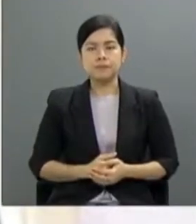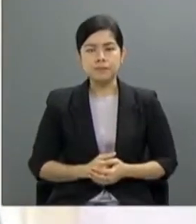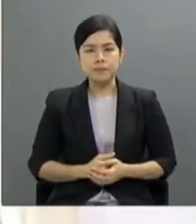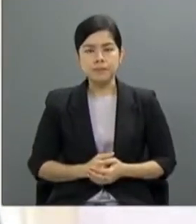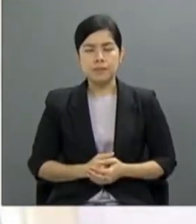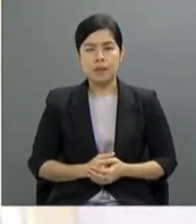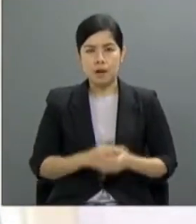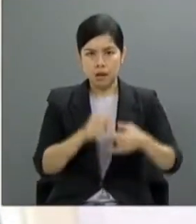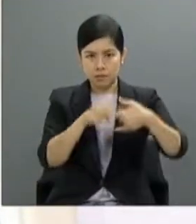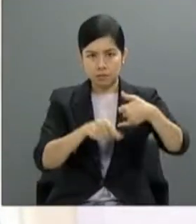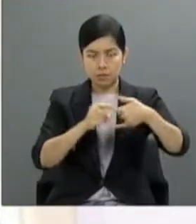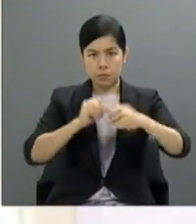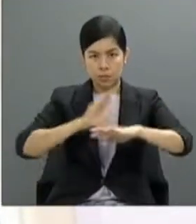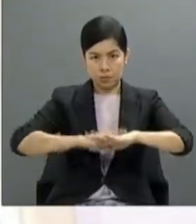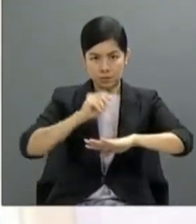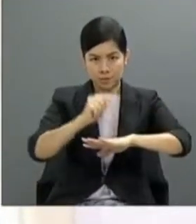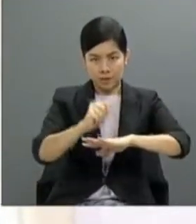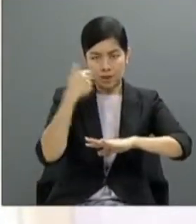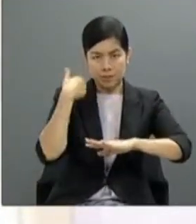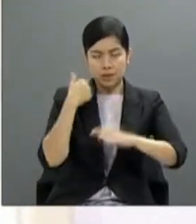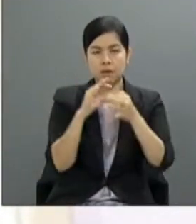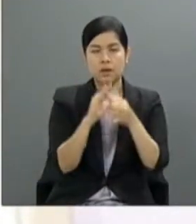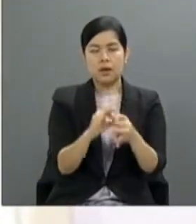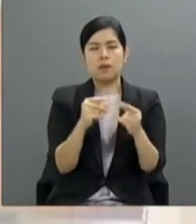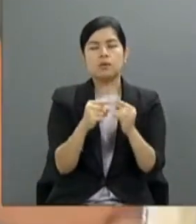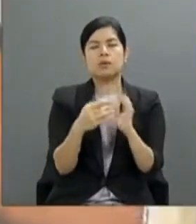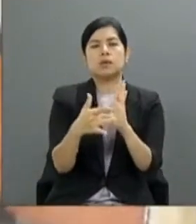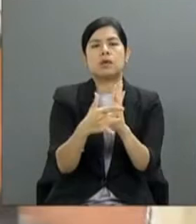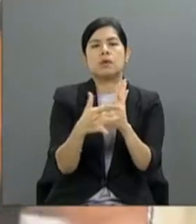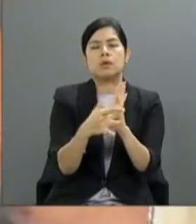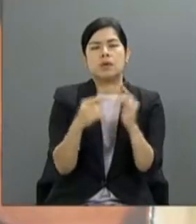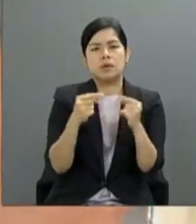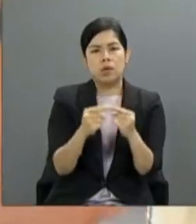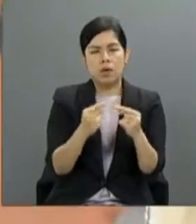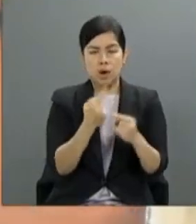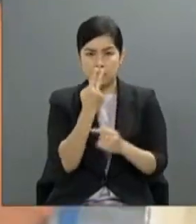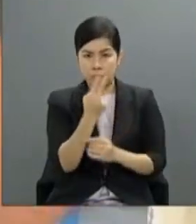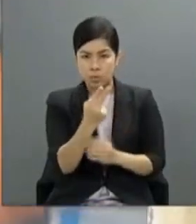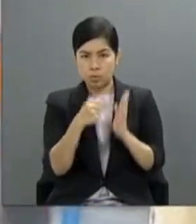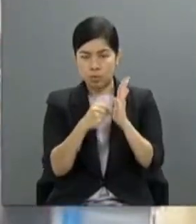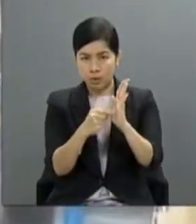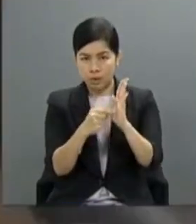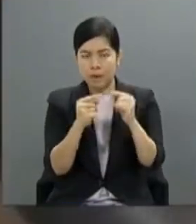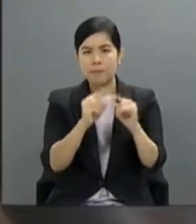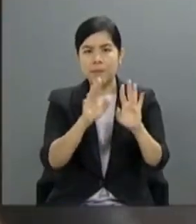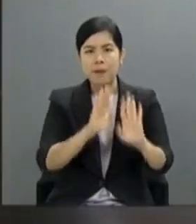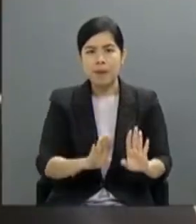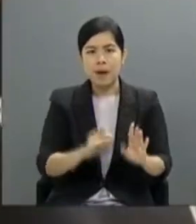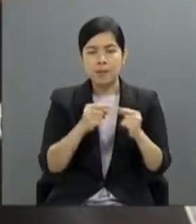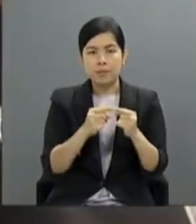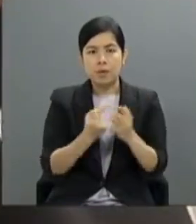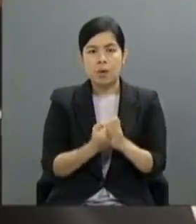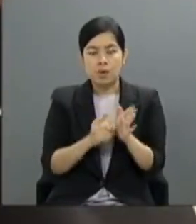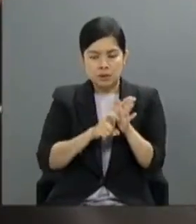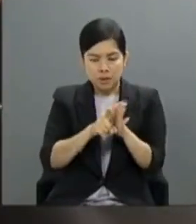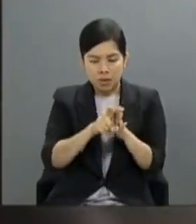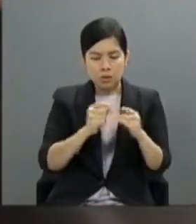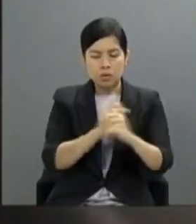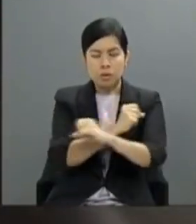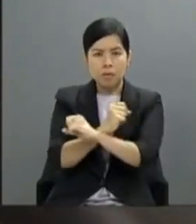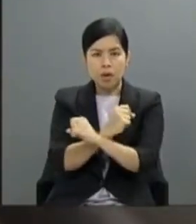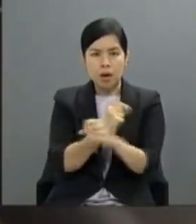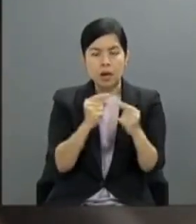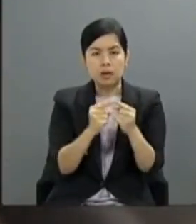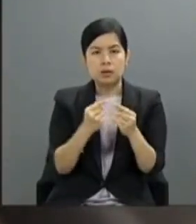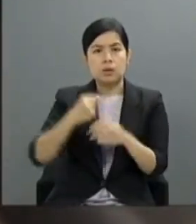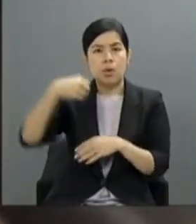ผู้เชี่ยวชาญทางด้านความมั่นคงปลอดภัยทางเทคโนโลยีสารสนเทศกำลังสาธิตอุปกรณ์ฆ่าเชื้อโรคด้วยรังสี UV แบบ DIYท